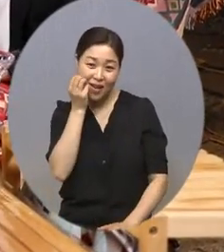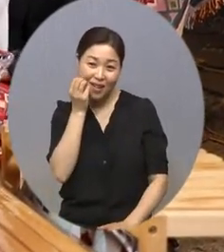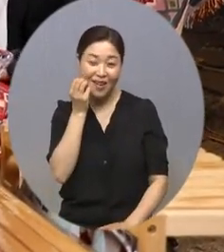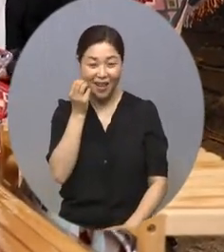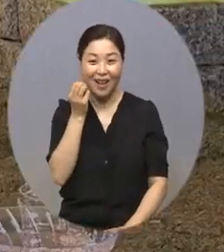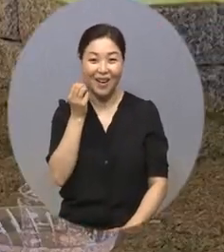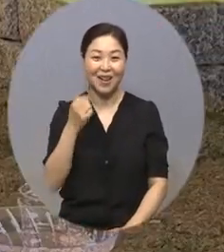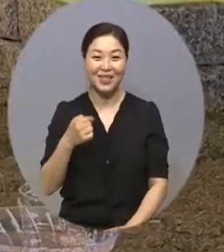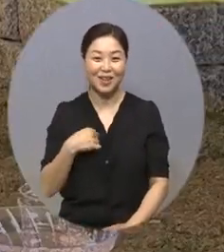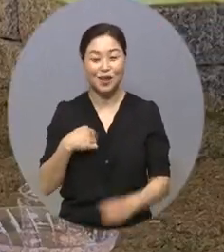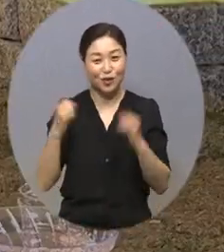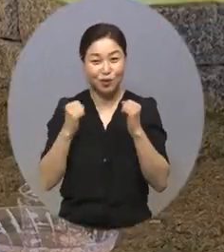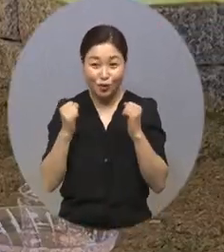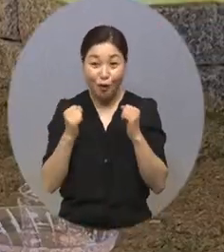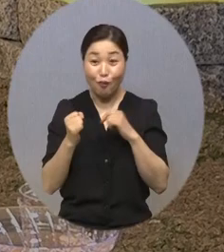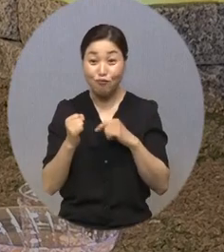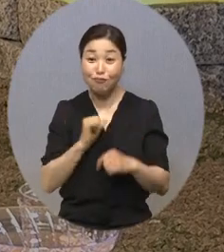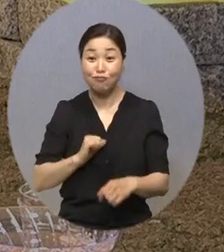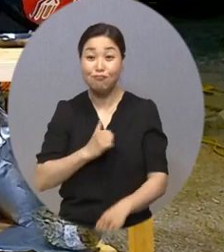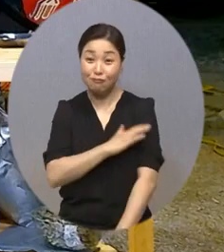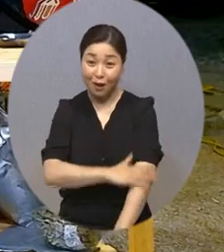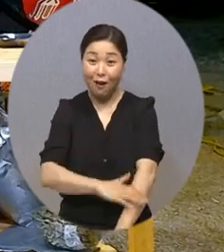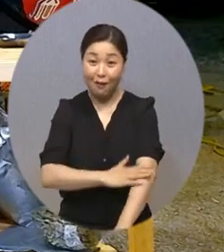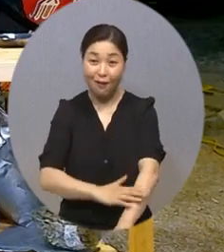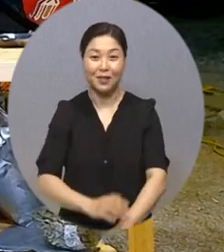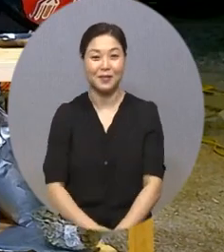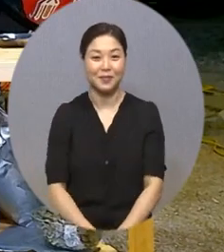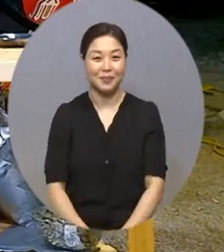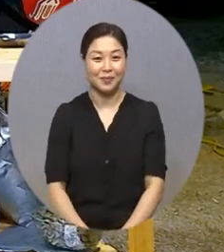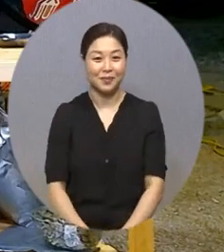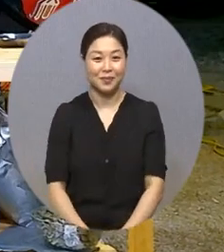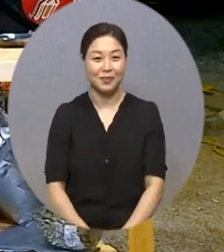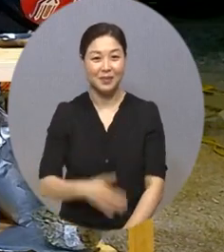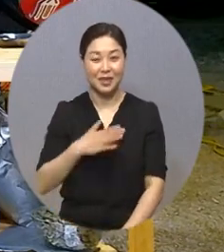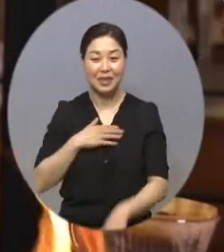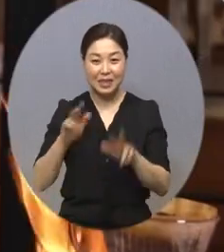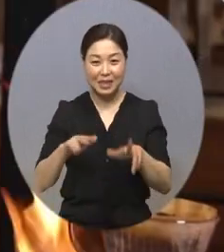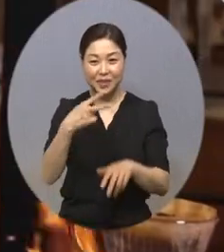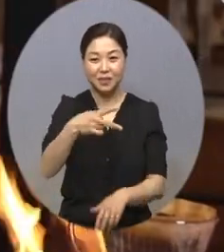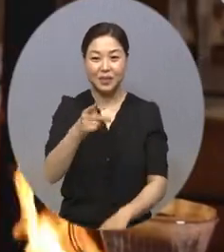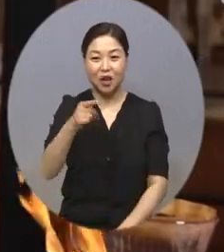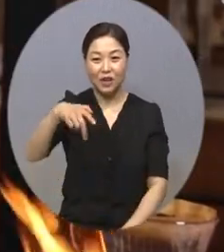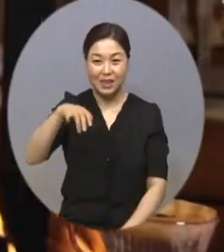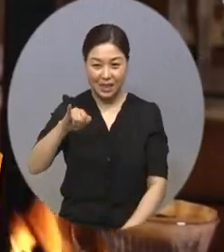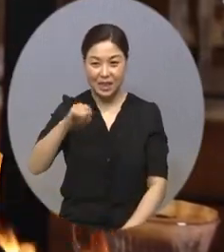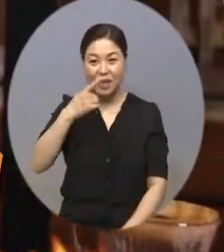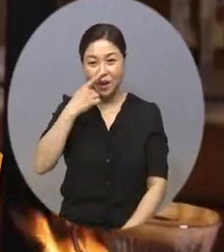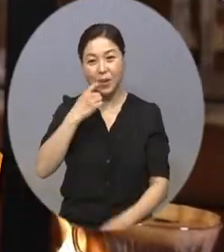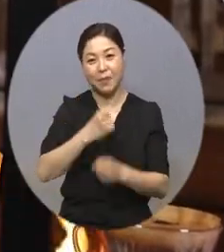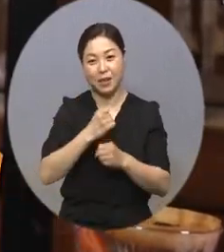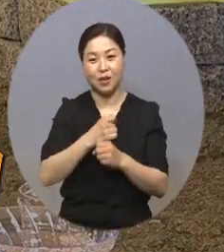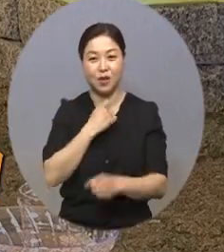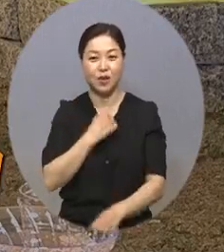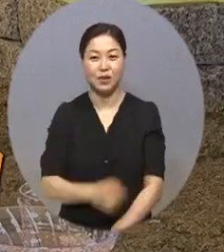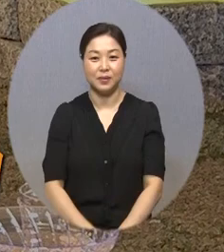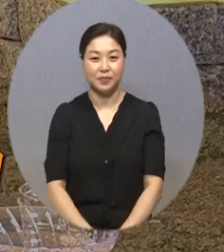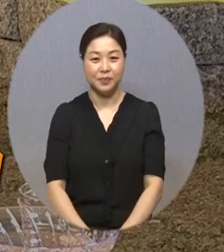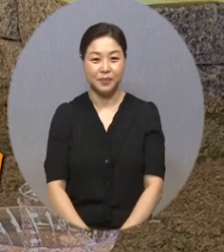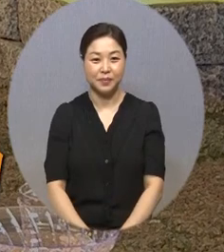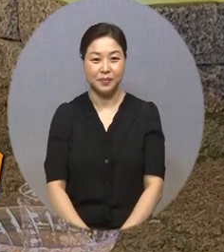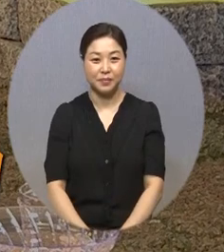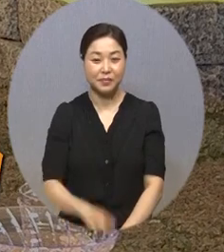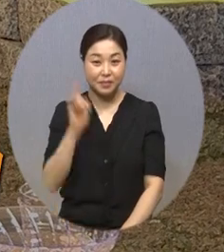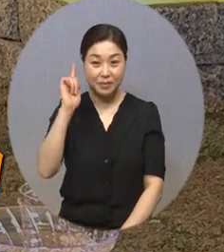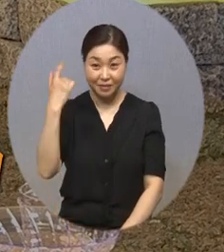을 흘릴 뿐 그래서 내가 지금 아 다 직업이 를 만들고 합니다 지코 피하면 n 에 놓고 그러면은 내일 아침에